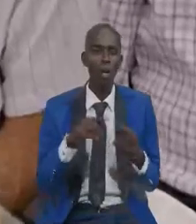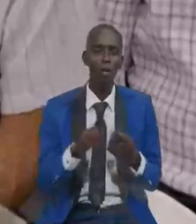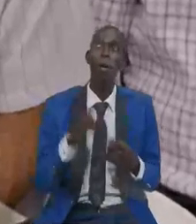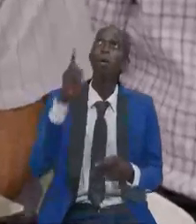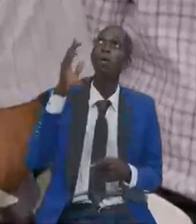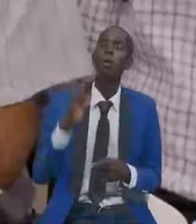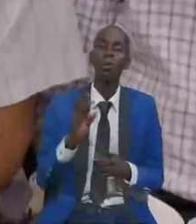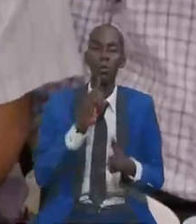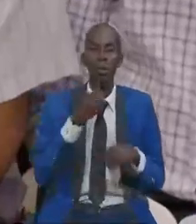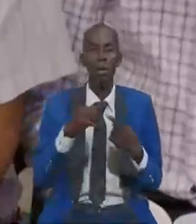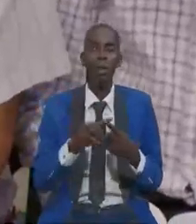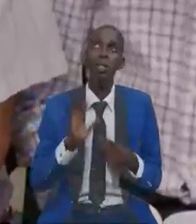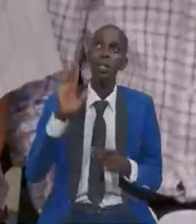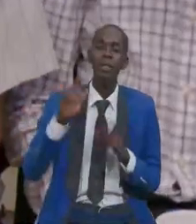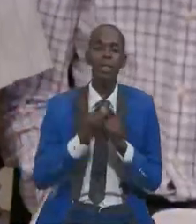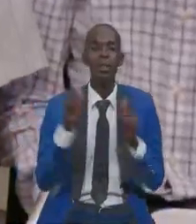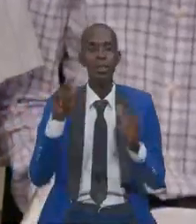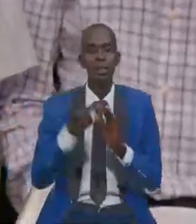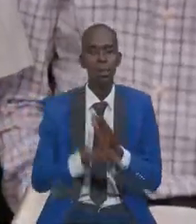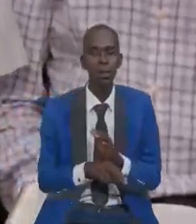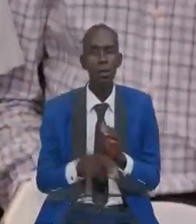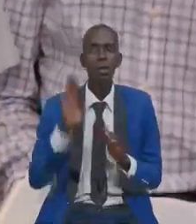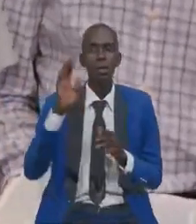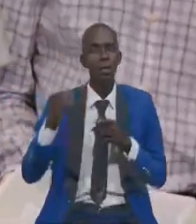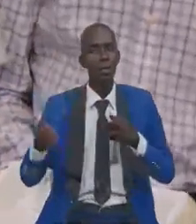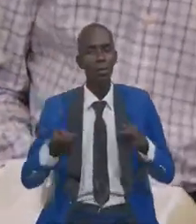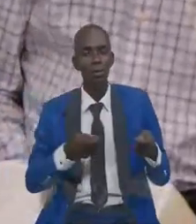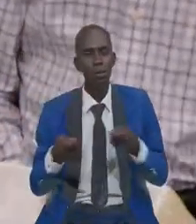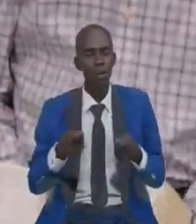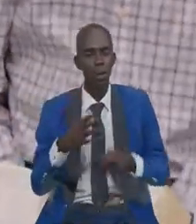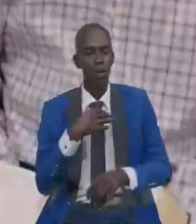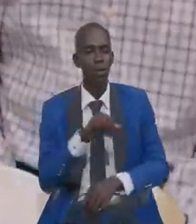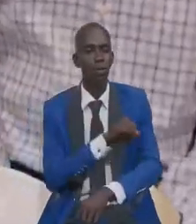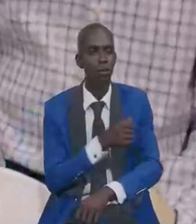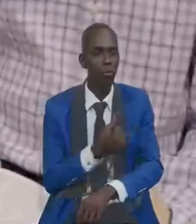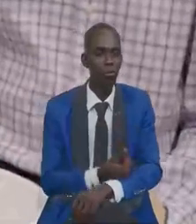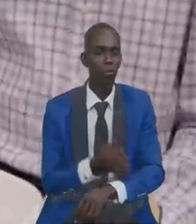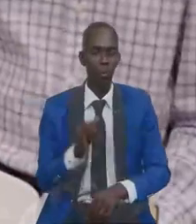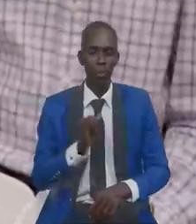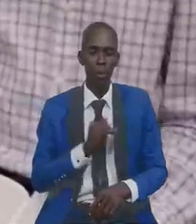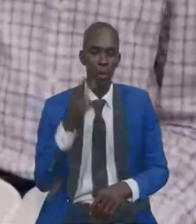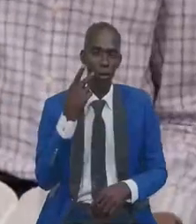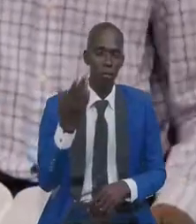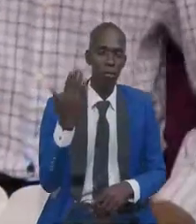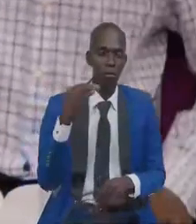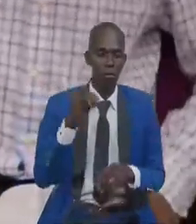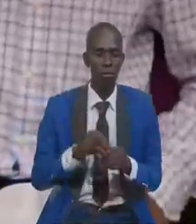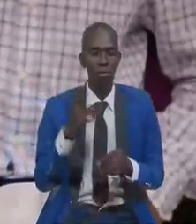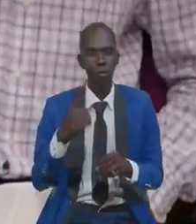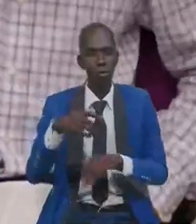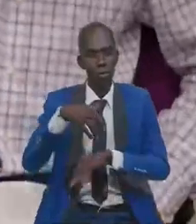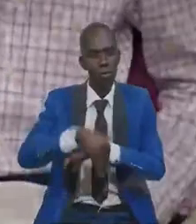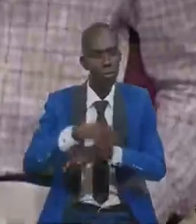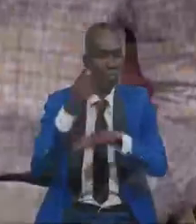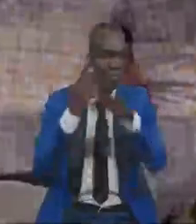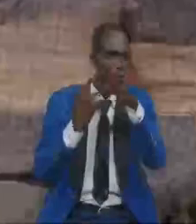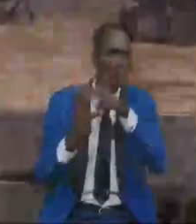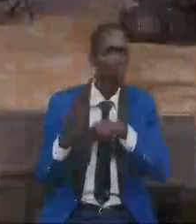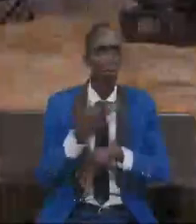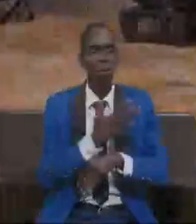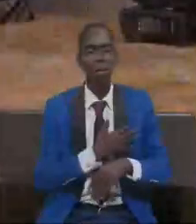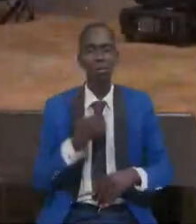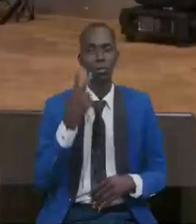de sa domination sans date, sa domination éternelle. Il dit, je regardais alors à cause des paroles